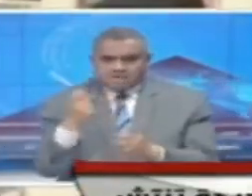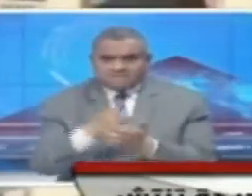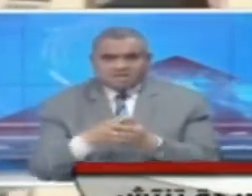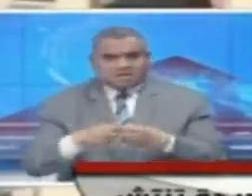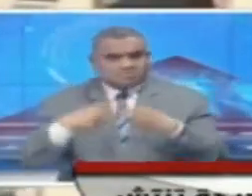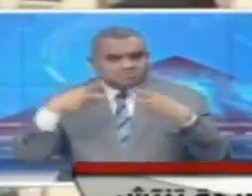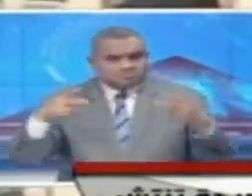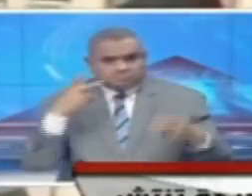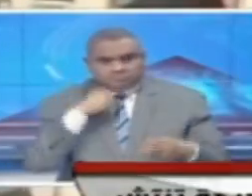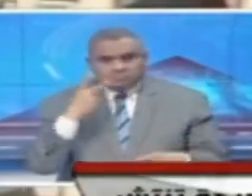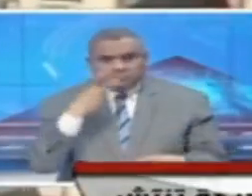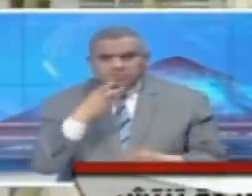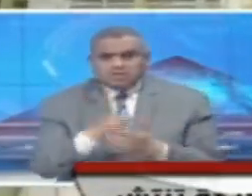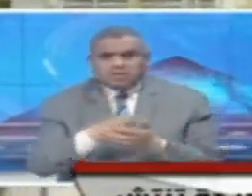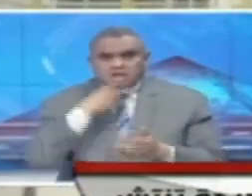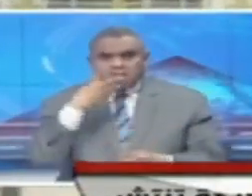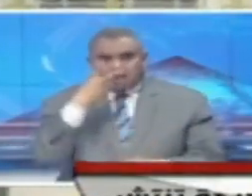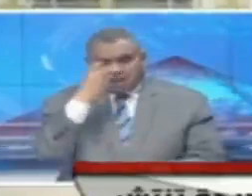فيها من تنفيذ